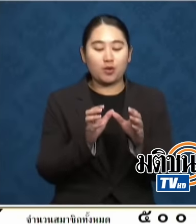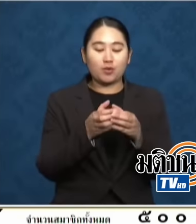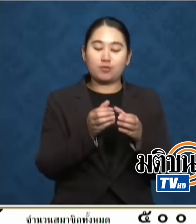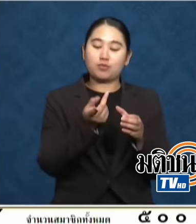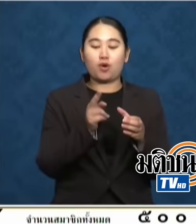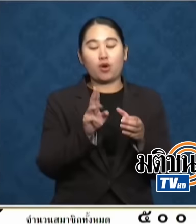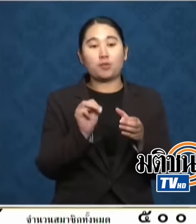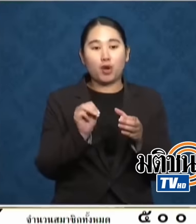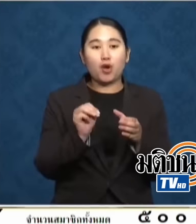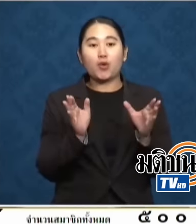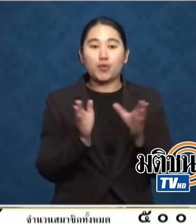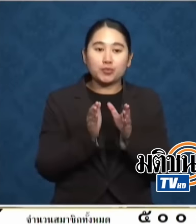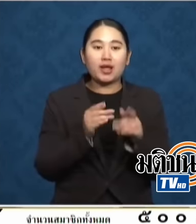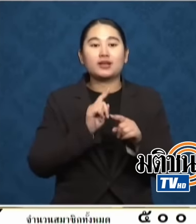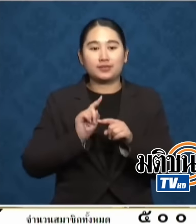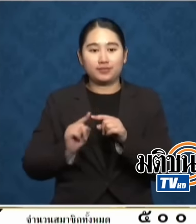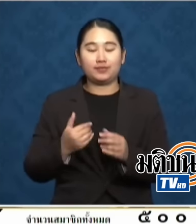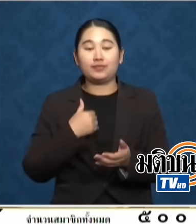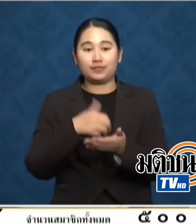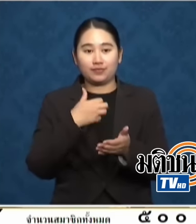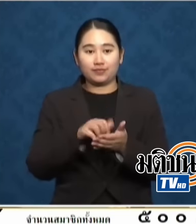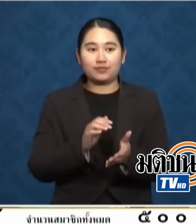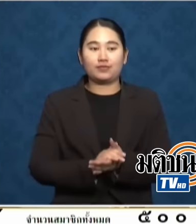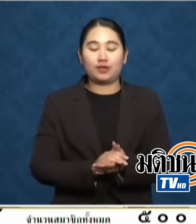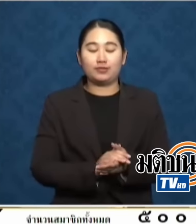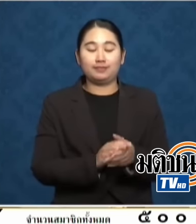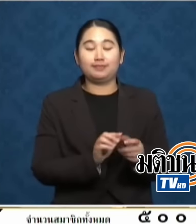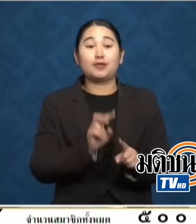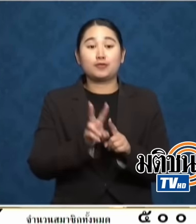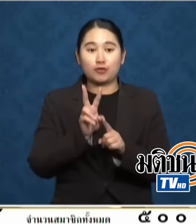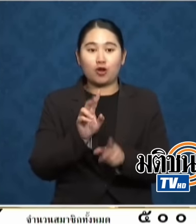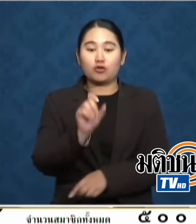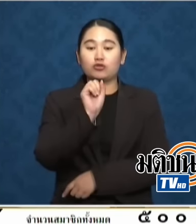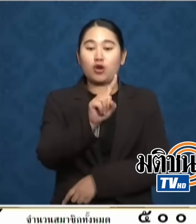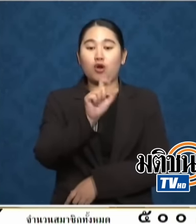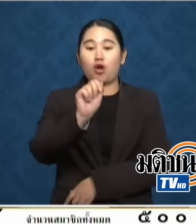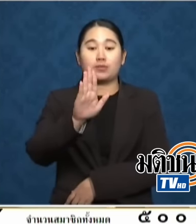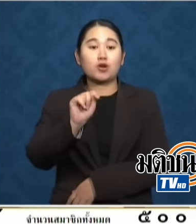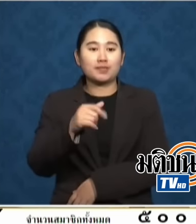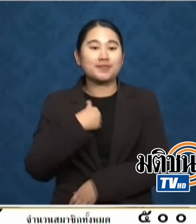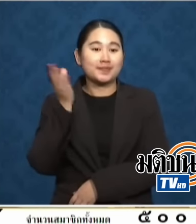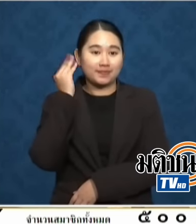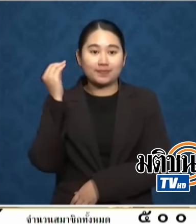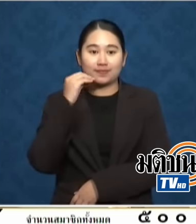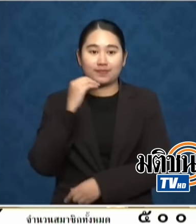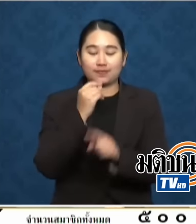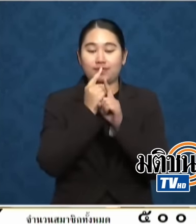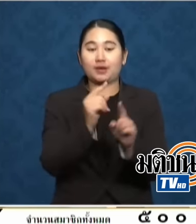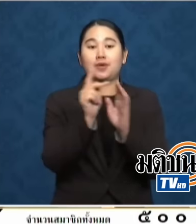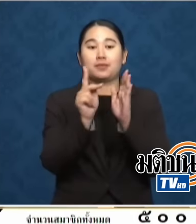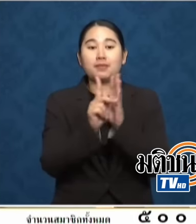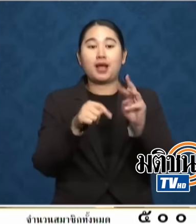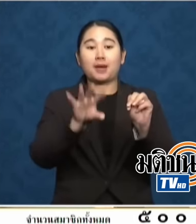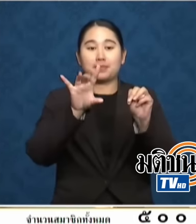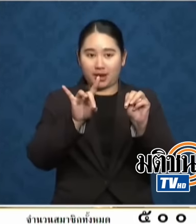ชต.บ้างขาที่2คือสอบต.ที่เราได้ยินกันอยู่บ่อยๆตามมาตรา8เป็นองค์ก